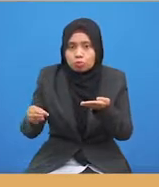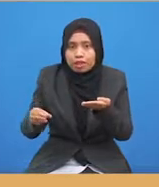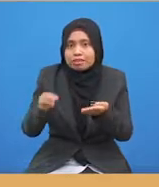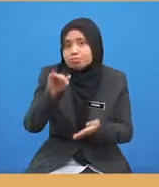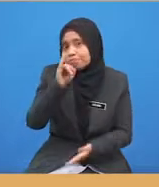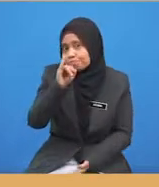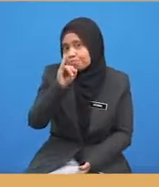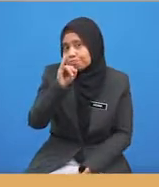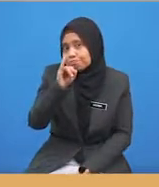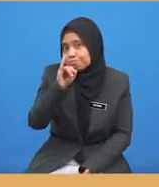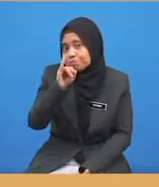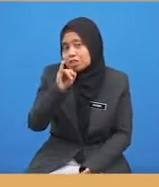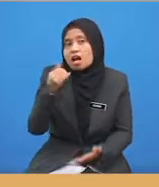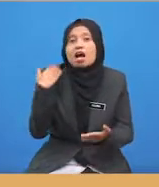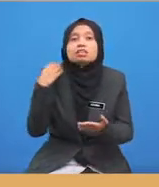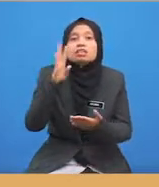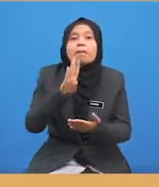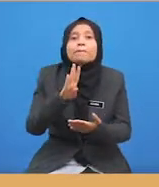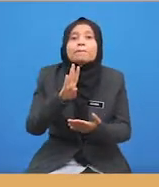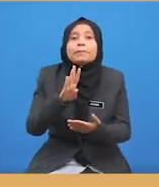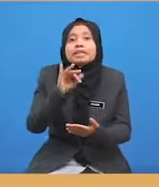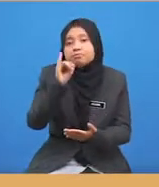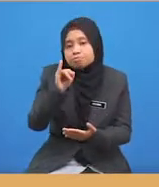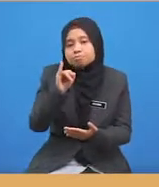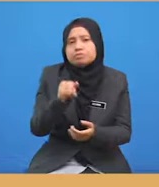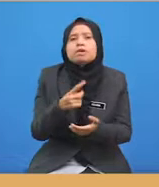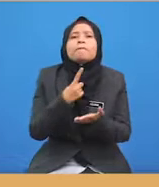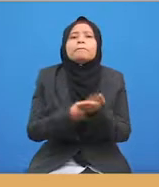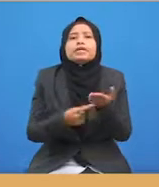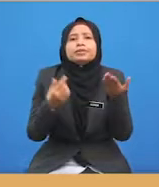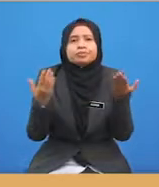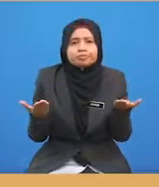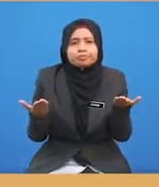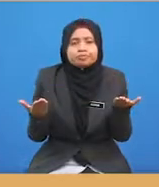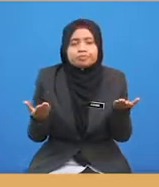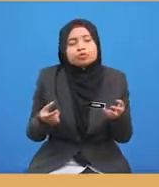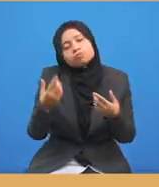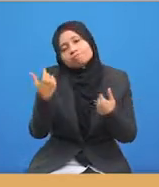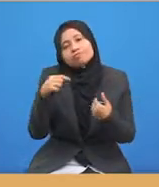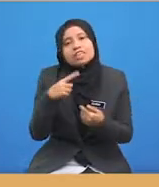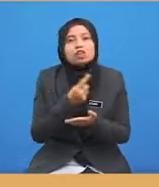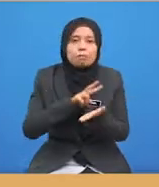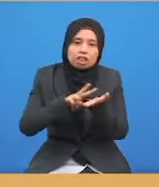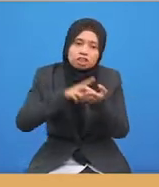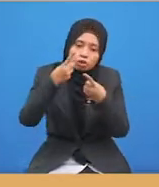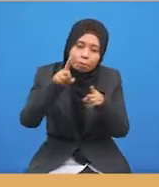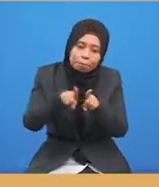I. Ada empat huruf I di situ. Mari baca jawapannya bersama-sama.